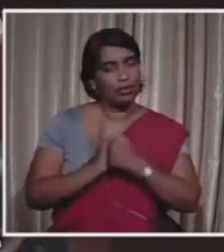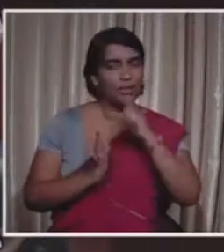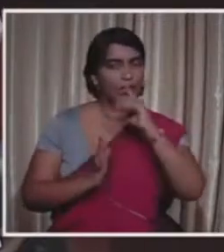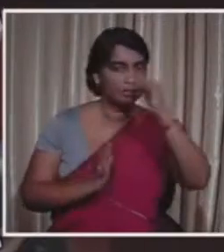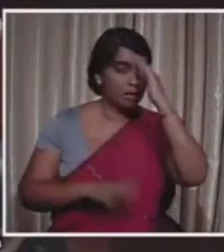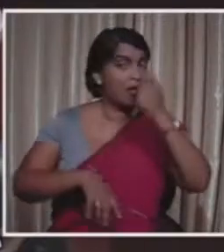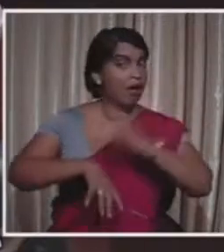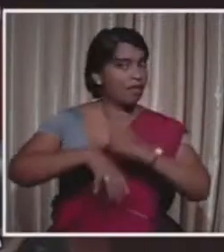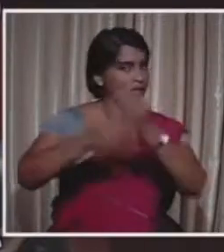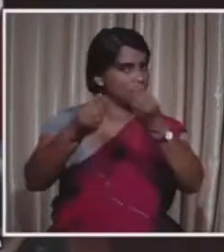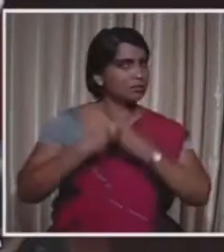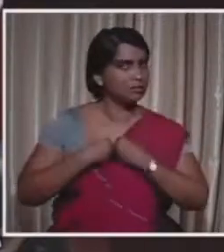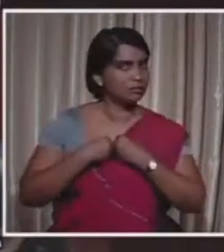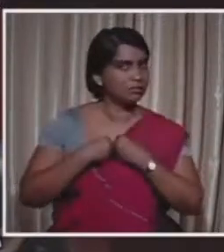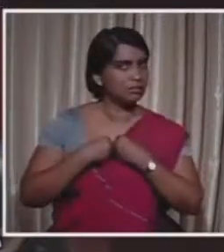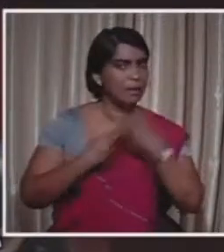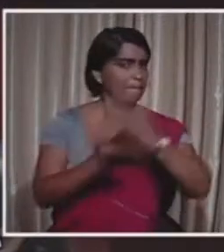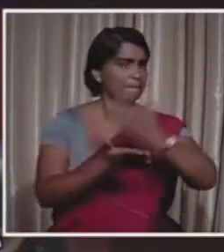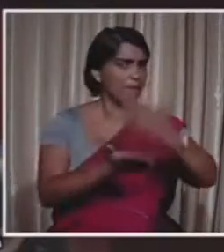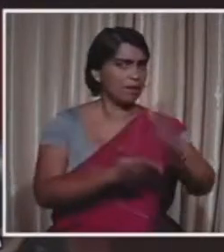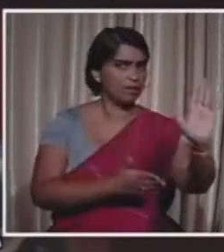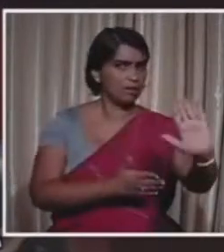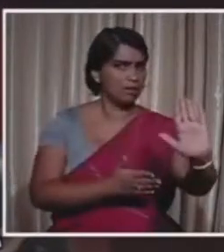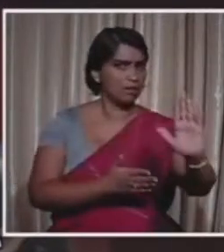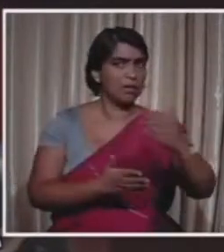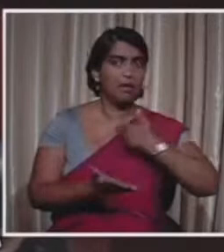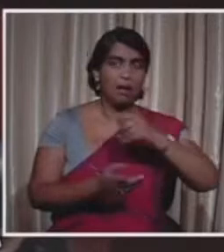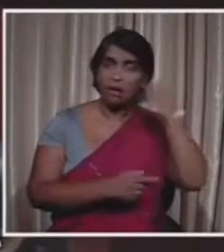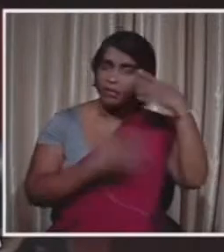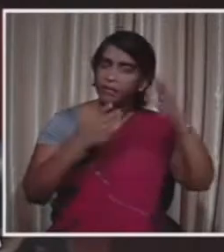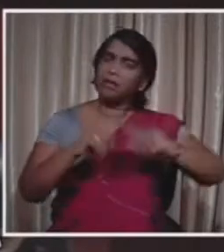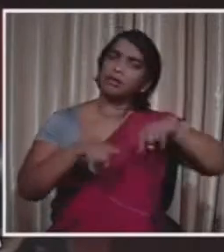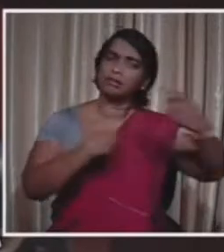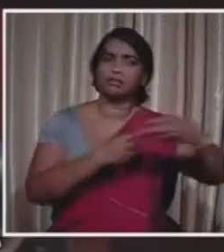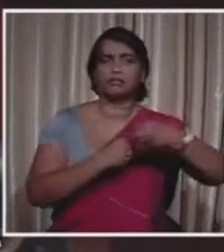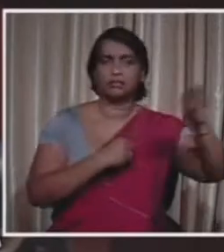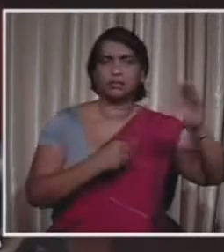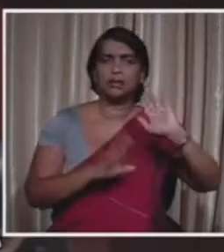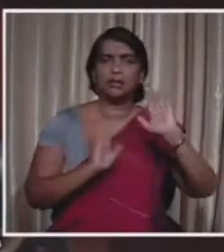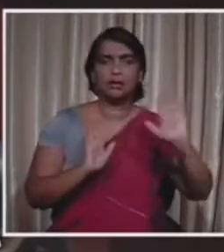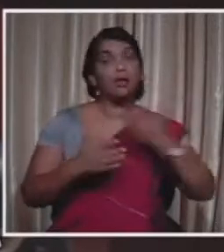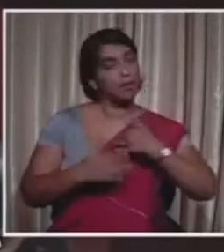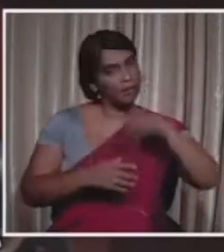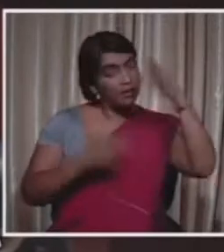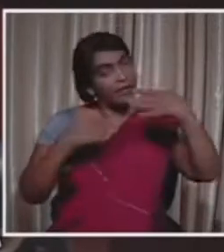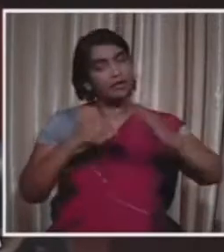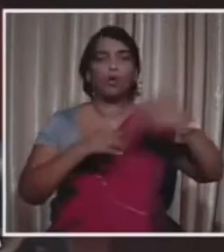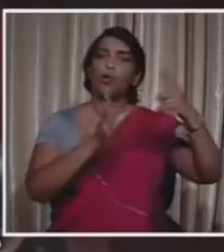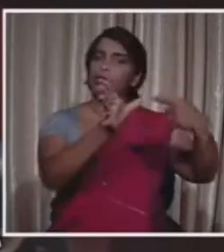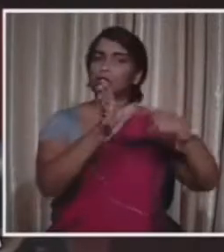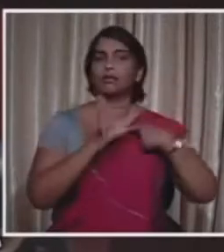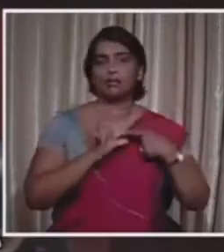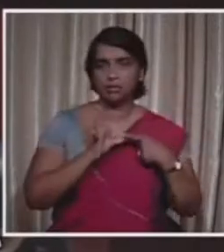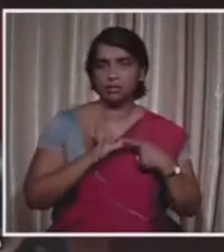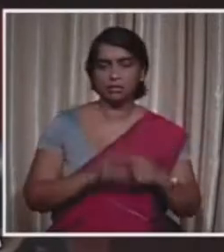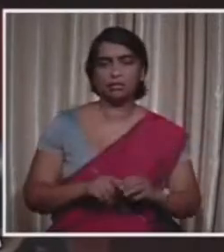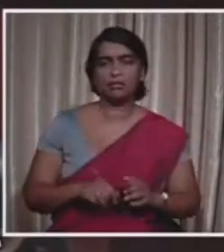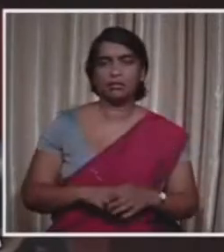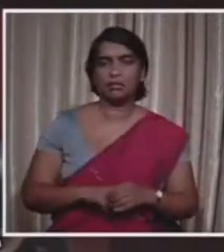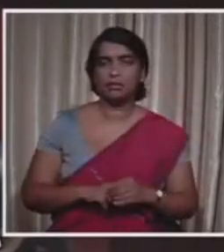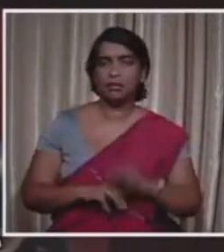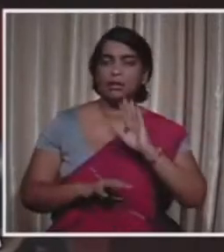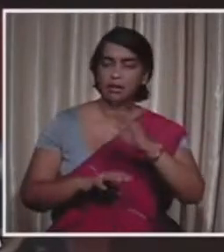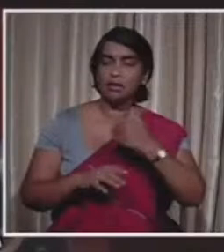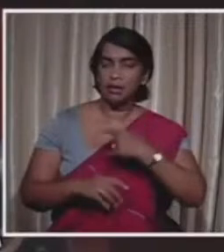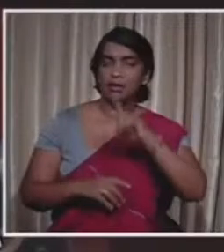මට අවස්ථාව දෙන්න බාධා කරන්න එපා මගේ කතාවෙන් පස්සේ ඕන තරම් කතා කරන්න නෑ මගේ කතාවෙන් පස්සේ උත්තර දෙන්න මං අහන්න